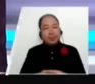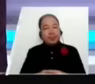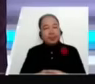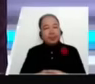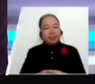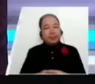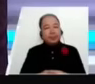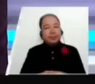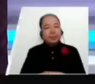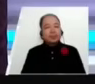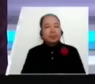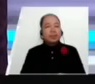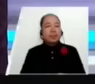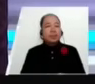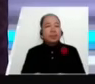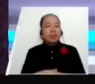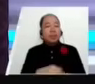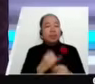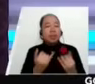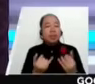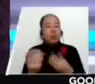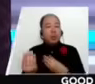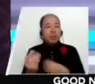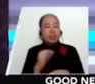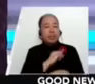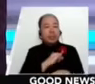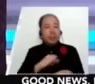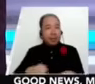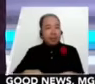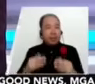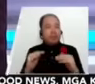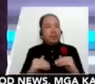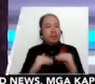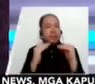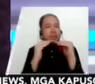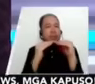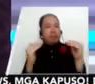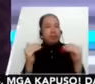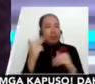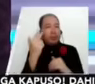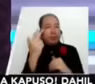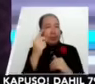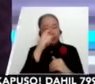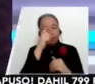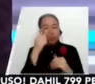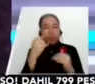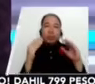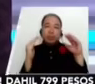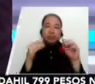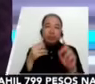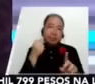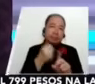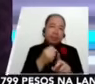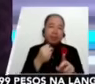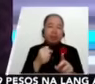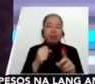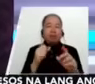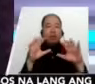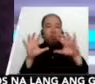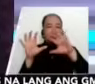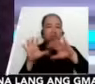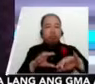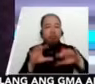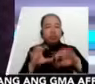Dumako naman tayo sa Isabela kung saan itinaas ang signal number 3 dahil sa inaasahang paglandfall ng Bagyong Christine. Ang mga paghahanda